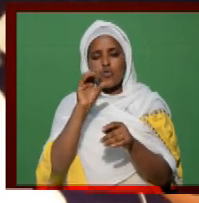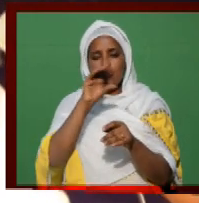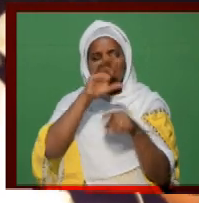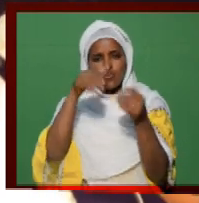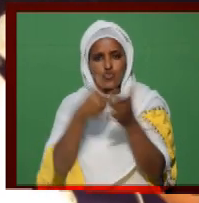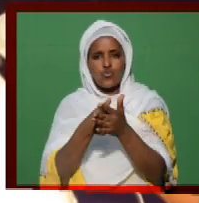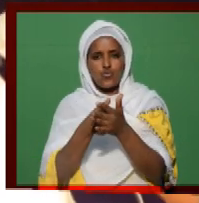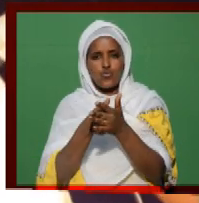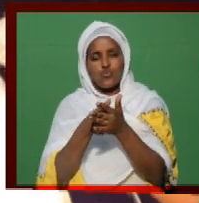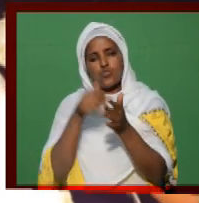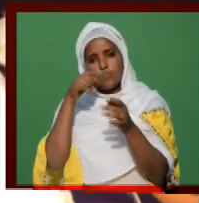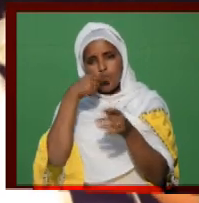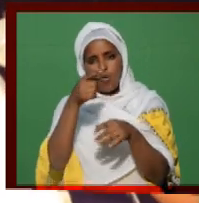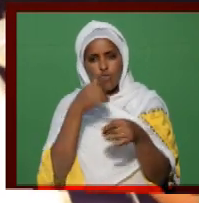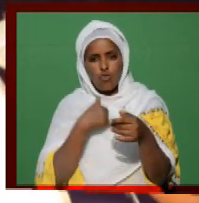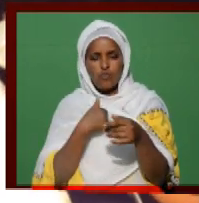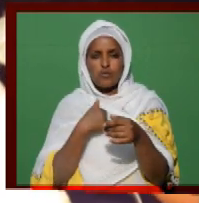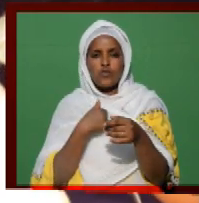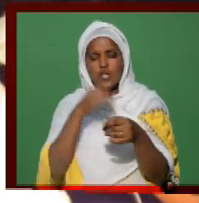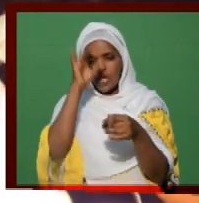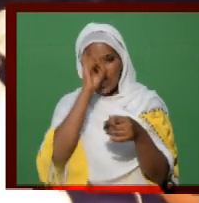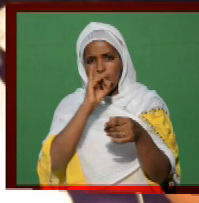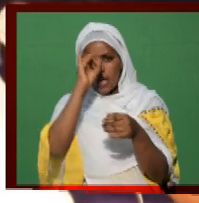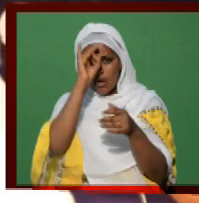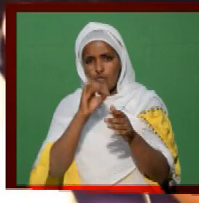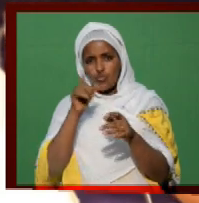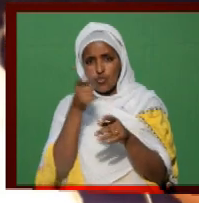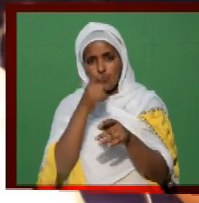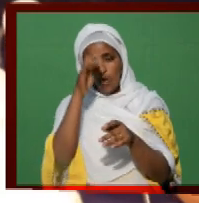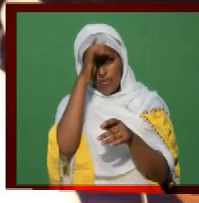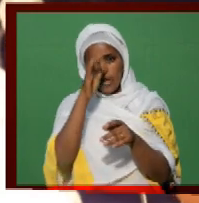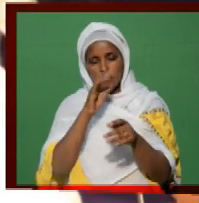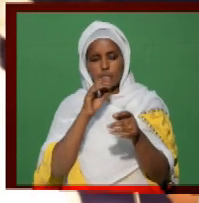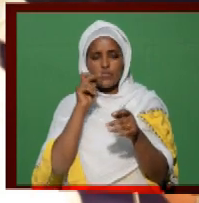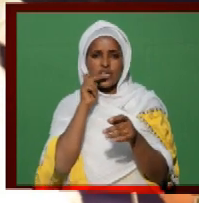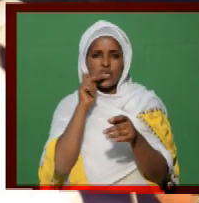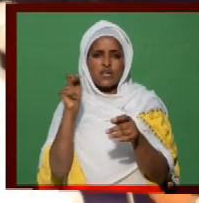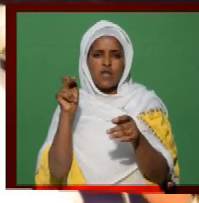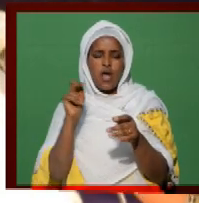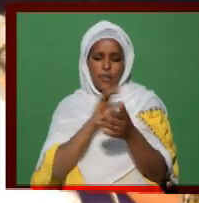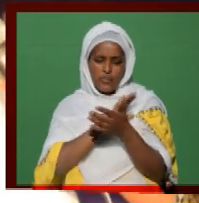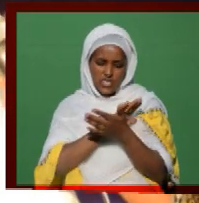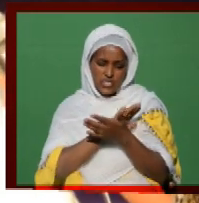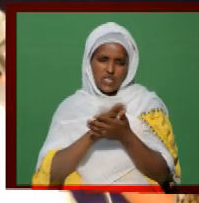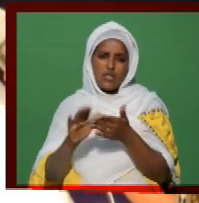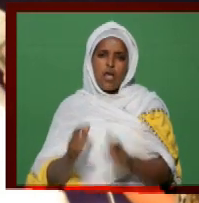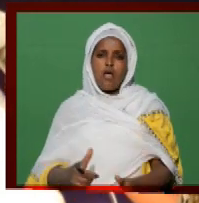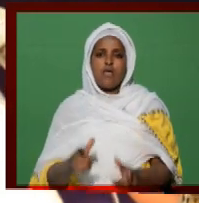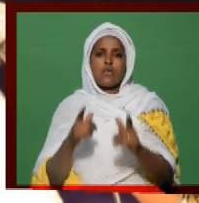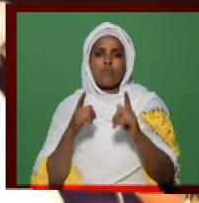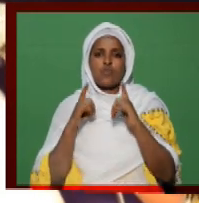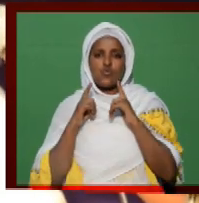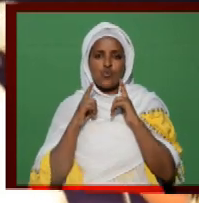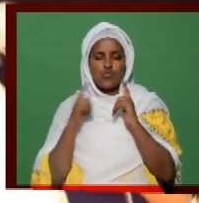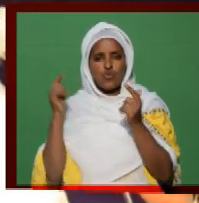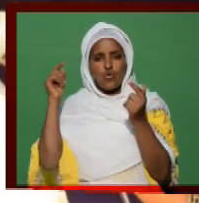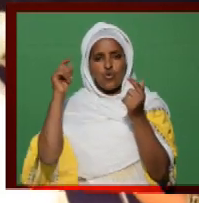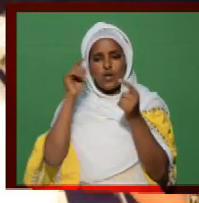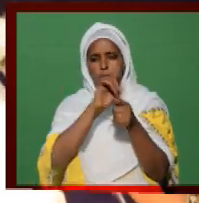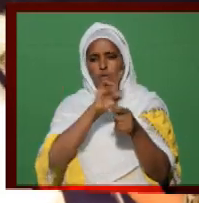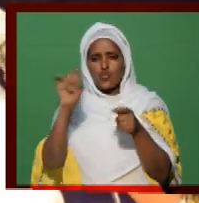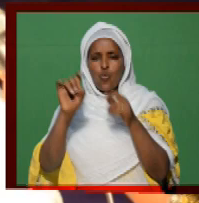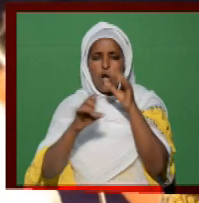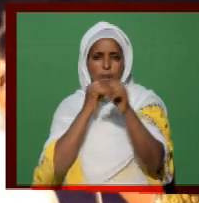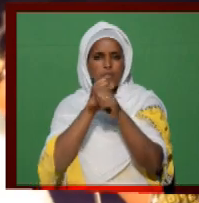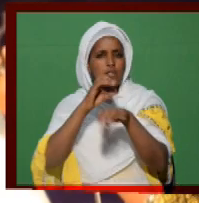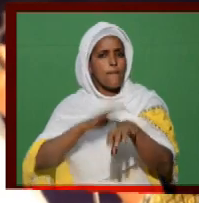የሚባሉ እጅግ በጣም ርዕሰ ሊቃውንት ሊቀሊቃውንት የሆኑ አባት በድንግልና በንጽህና የሚኖሩ